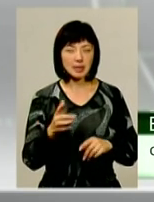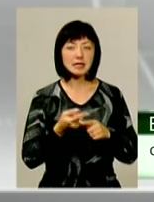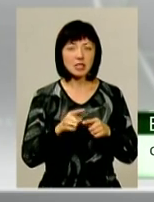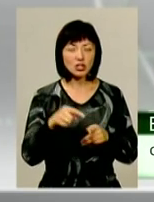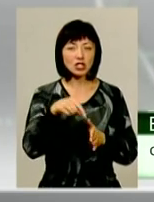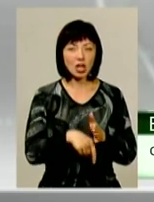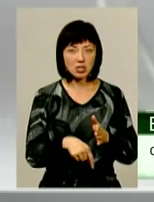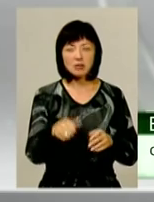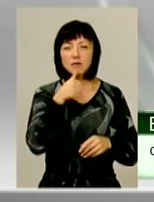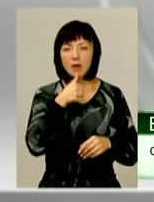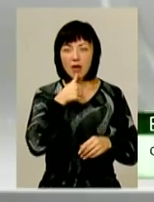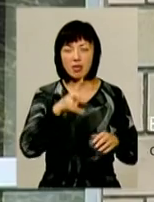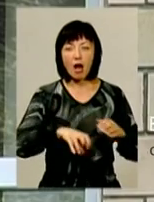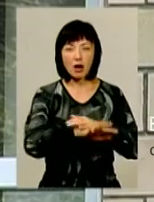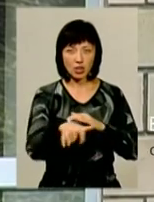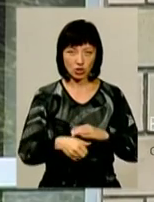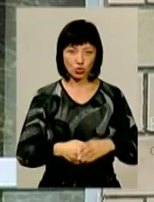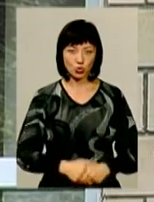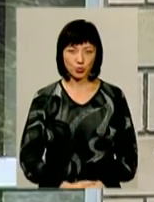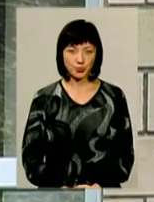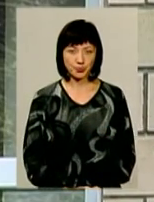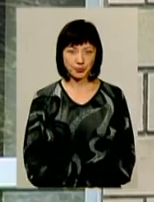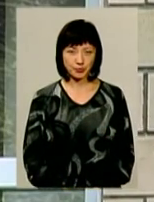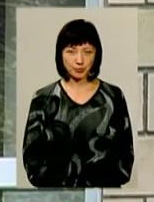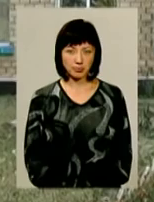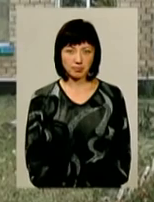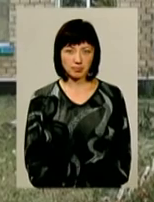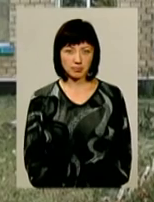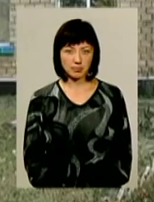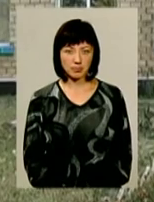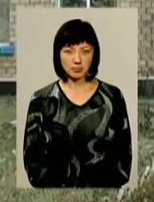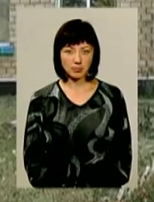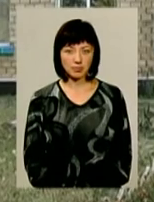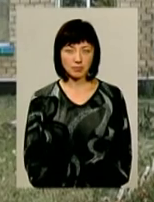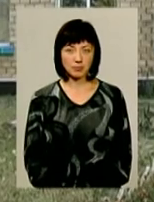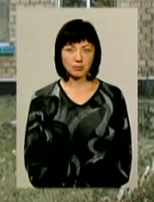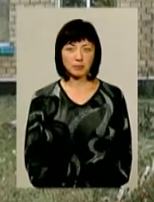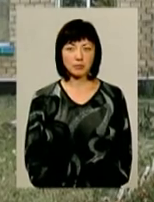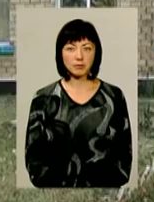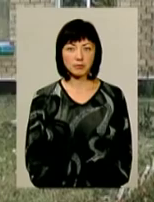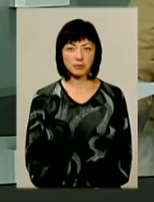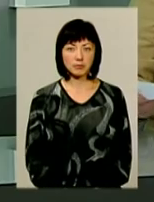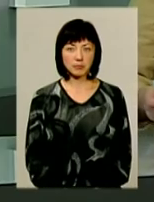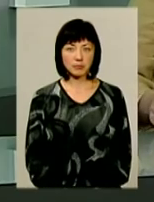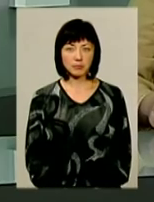тобто замах на крадіжку. Надія Куриляк, Михайло Габрух для інформаційного випуску.